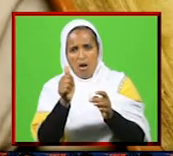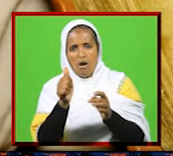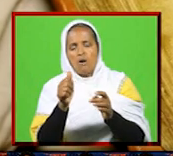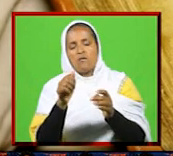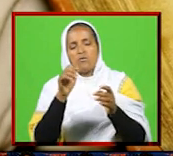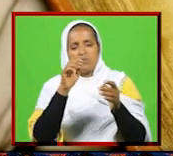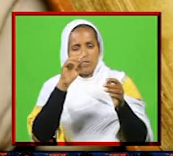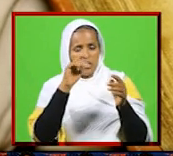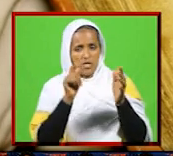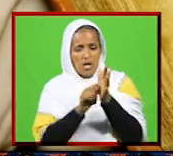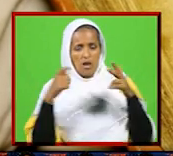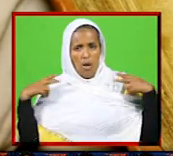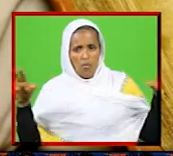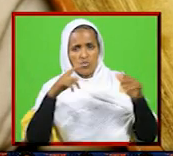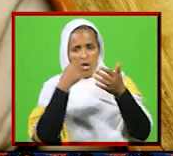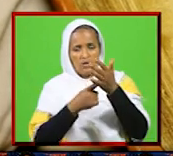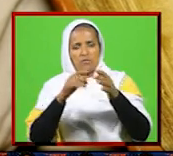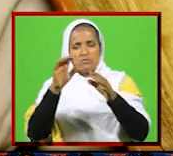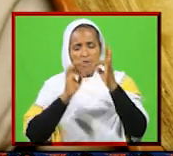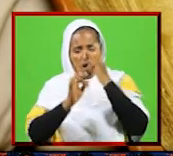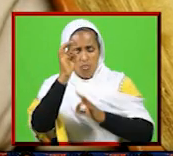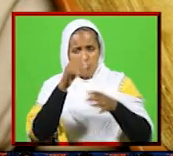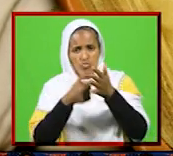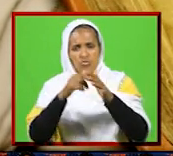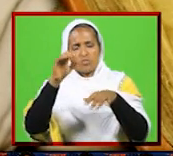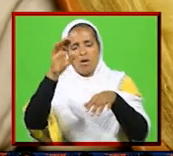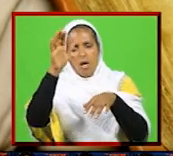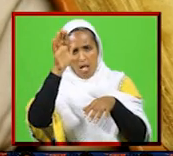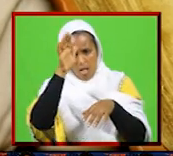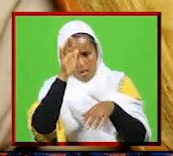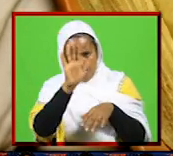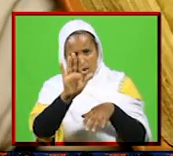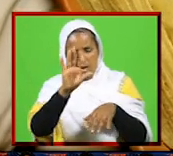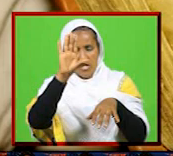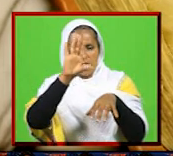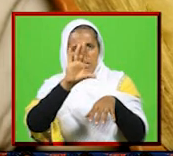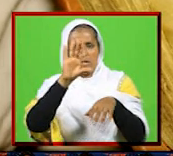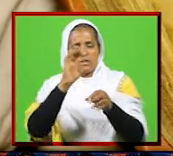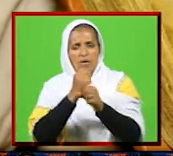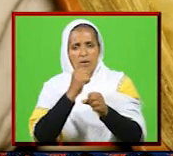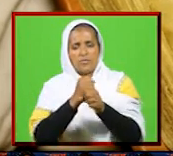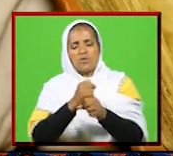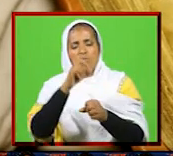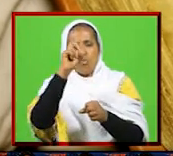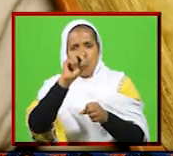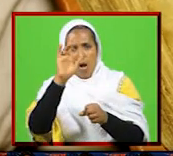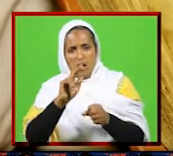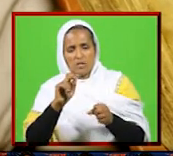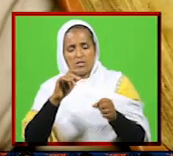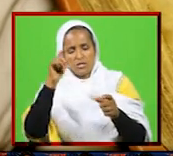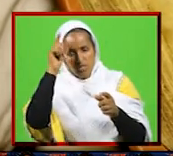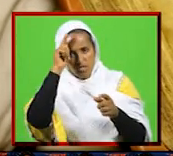ኢየሱስ ሙአ ወአውነ ኢየሱስማ ወለዶ ለተክለ ሃይማኖት ይያለ ገብረዋድ እንዲህ ይያለ አባ